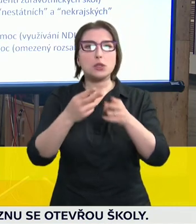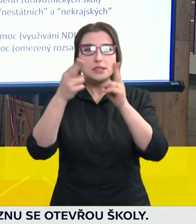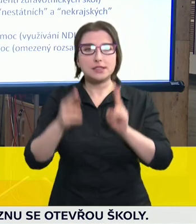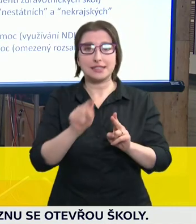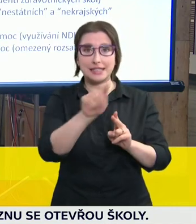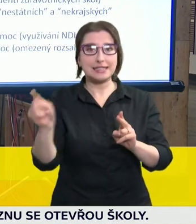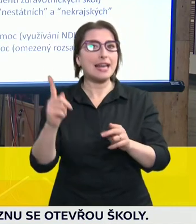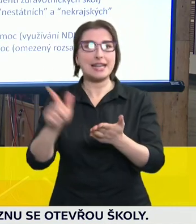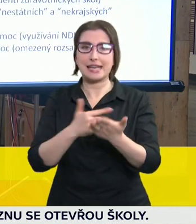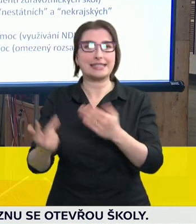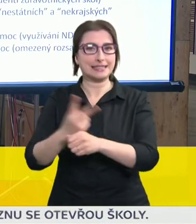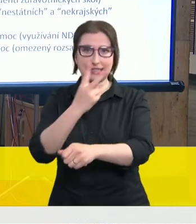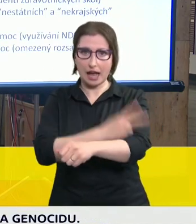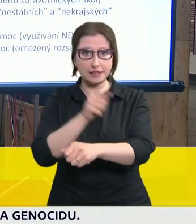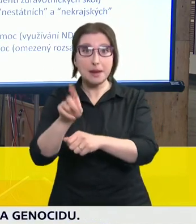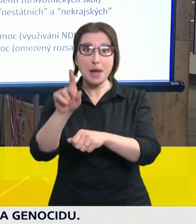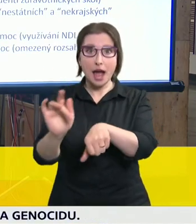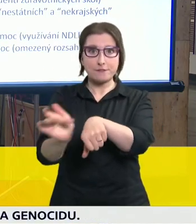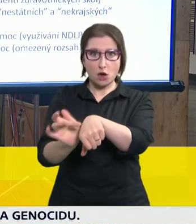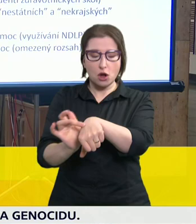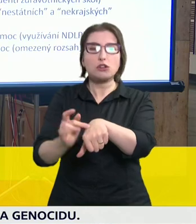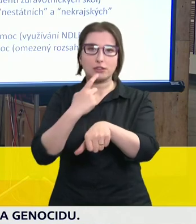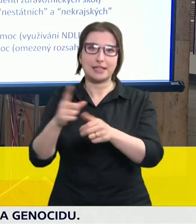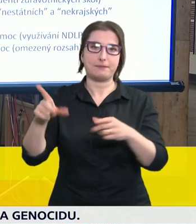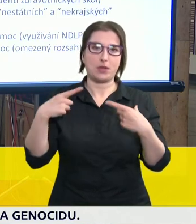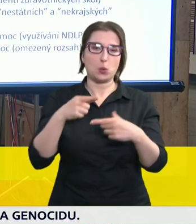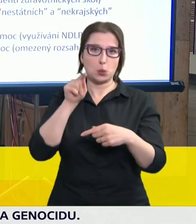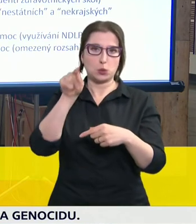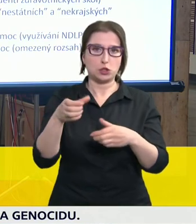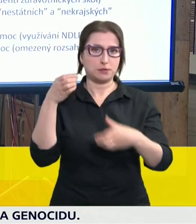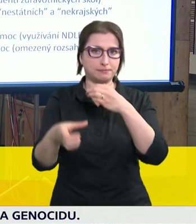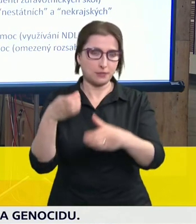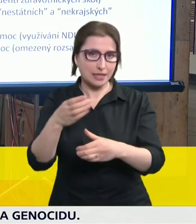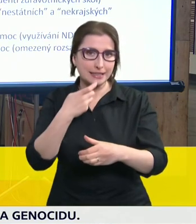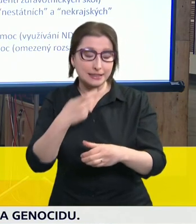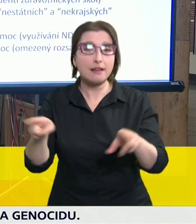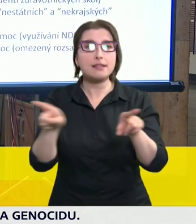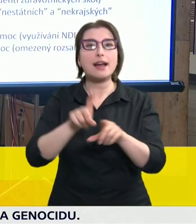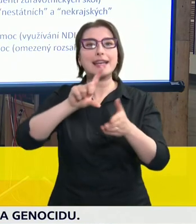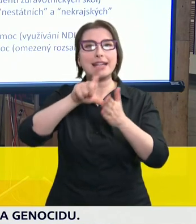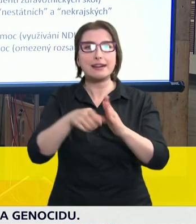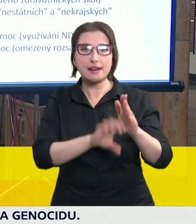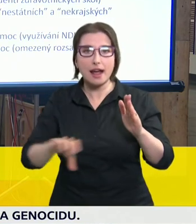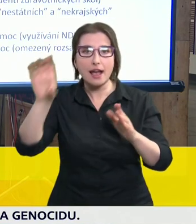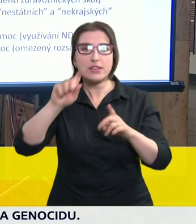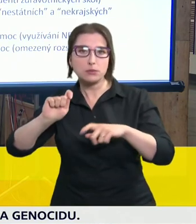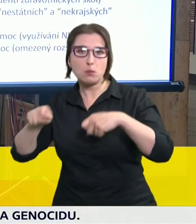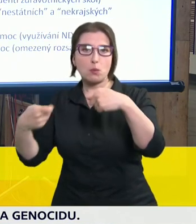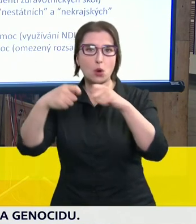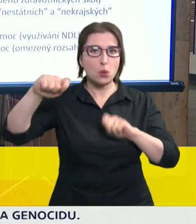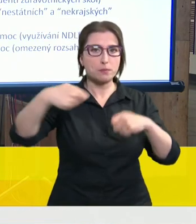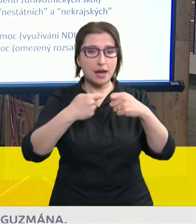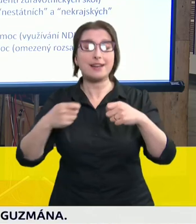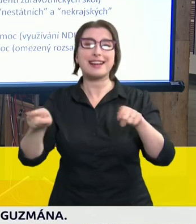spoustu jaksi obtíží. Nadále funguje mezikrajová výpomoc a začínáme mluvit také o zahraniční